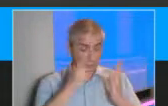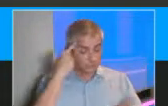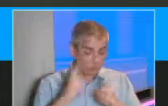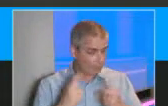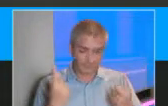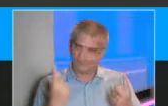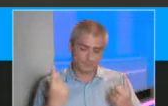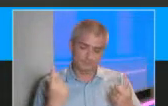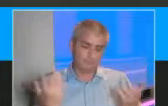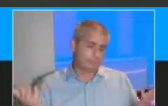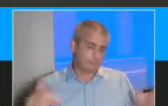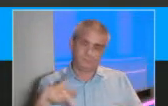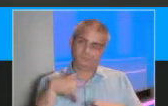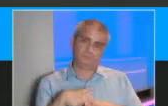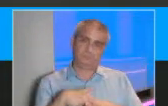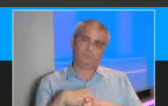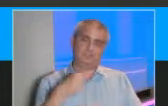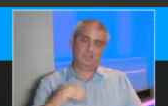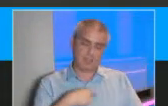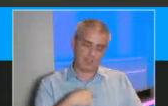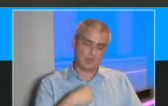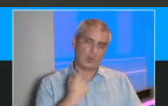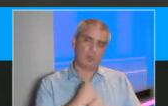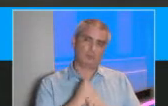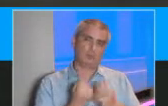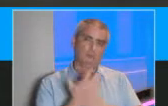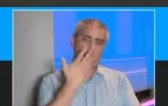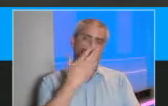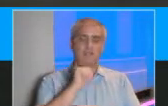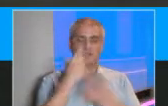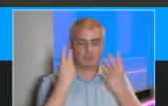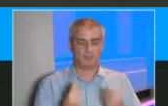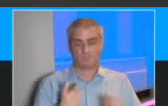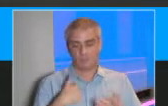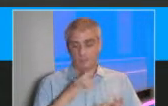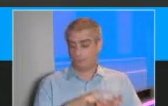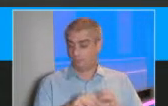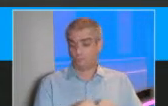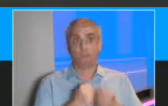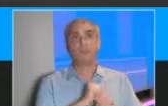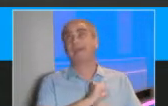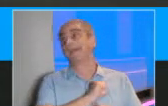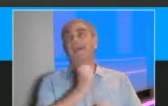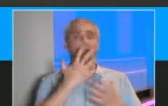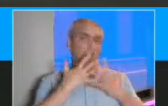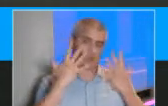אחרים פשוט מפריעים לנו לקיים את המדינה עכשיו לצד הטוב ביותר. אנחנו נמצאים באמצע המשבר הכי גדול כן. שהיה פה